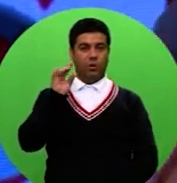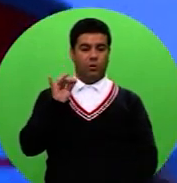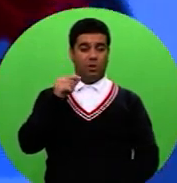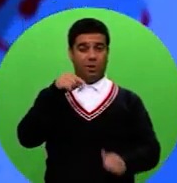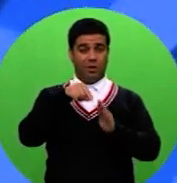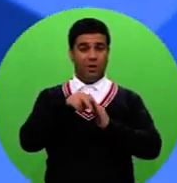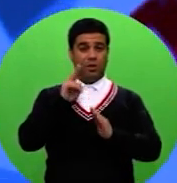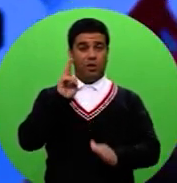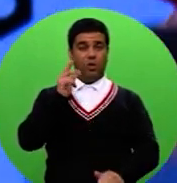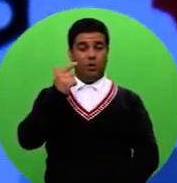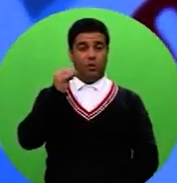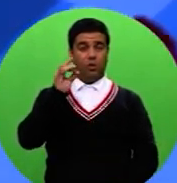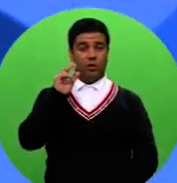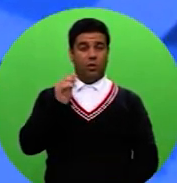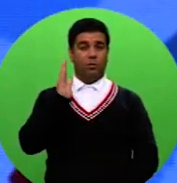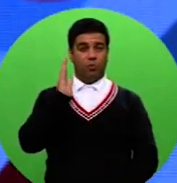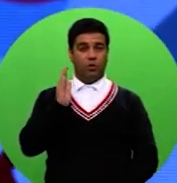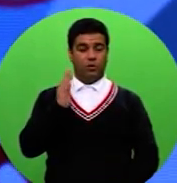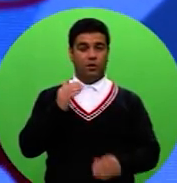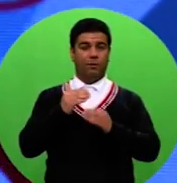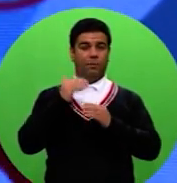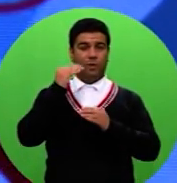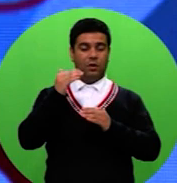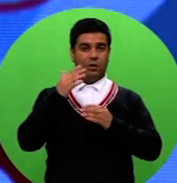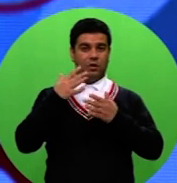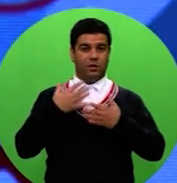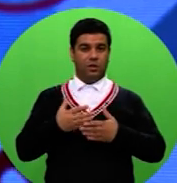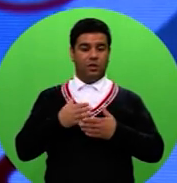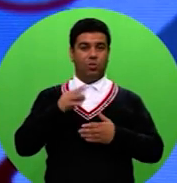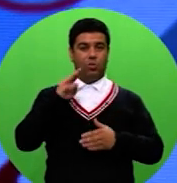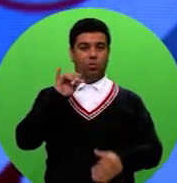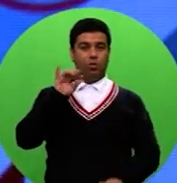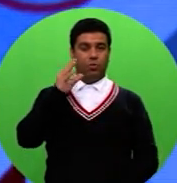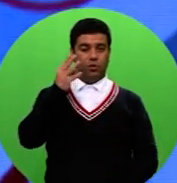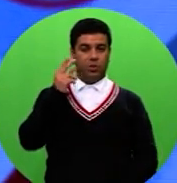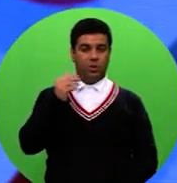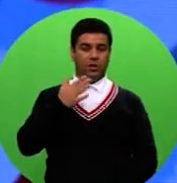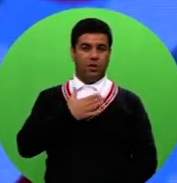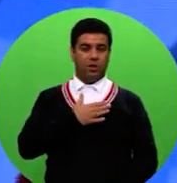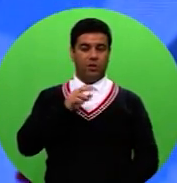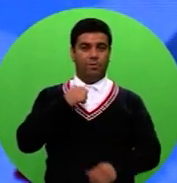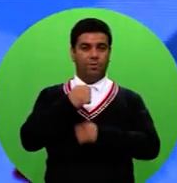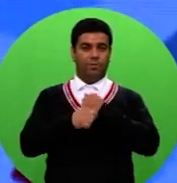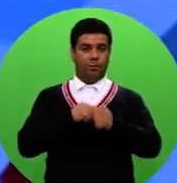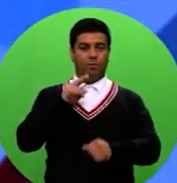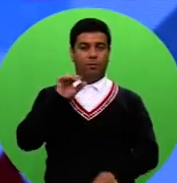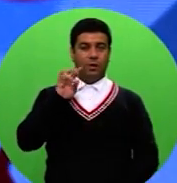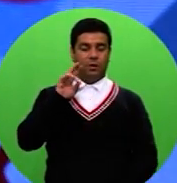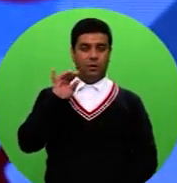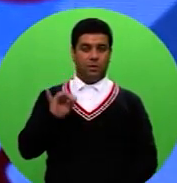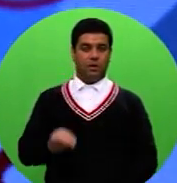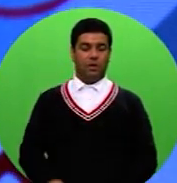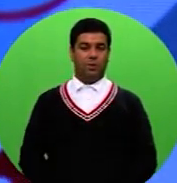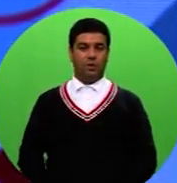горки. Это горка. И будет верхней частью туловища нашей